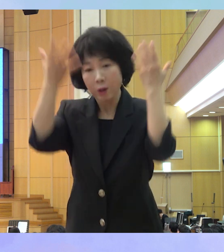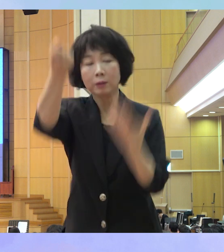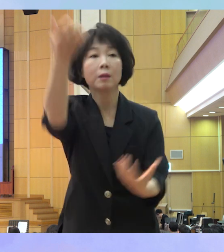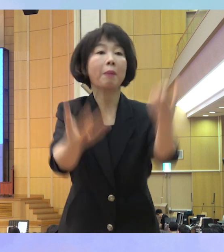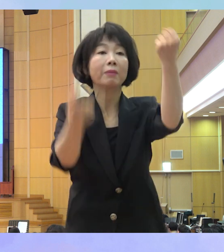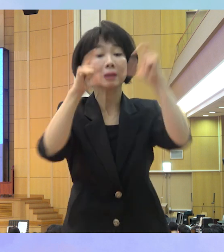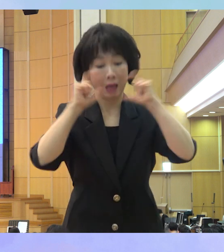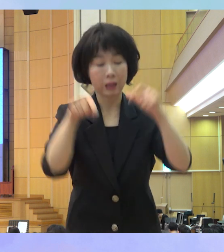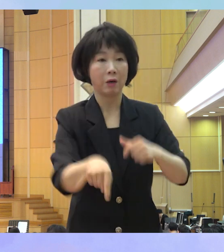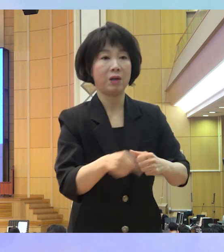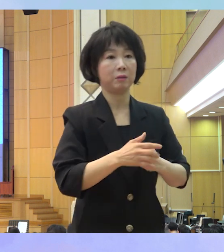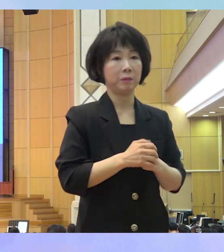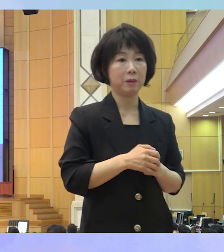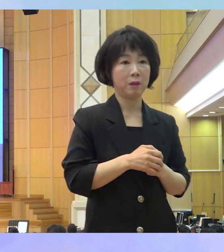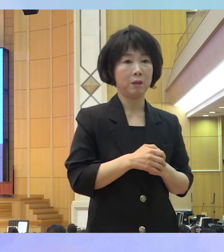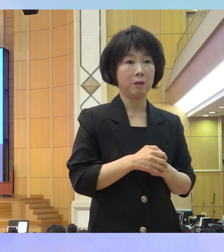나와요.